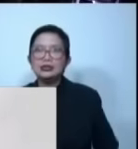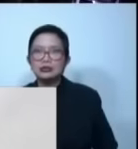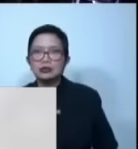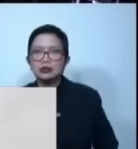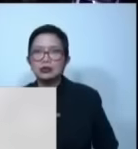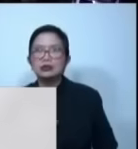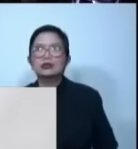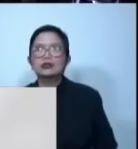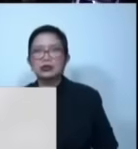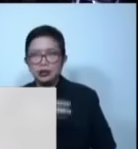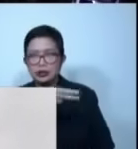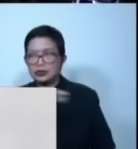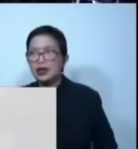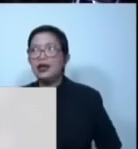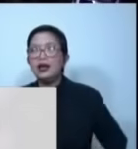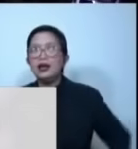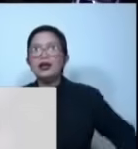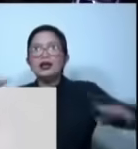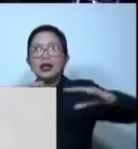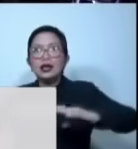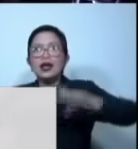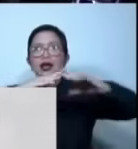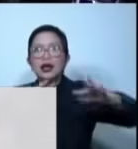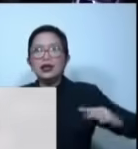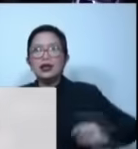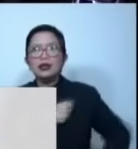Indonesia Indonesia